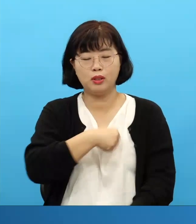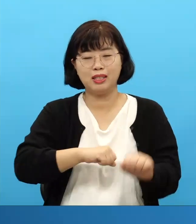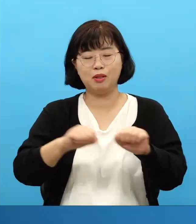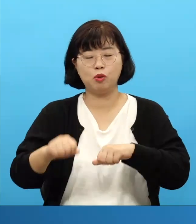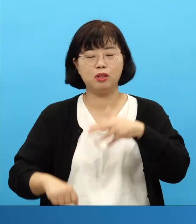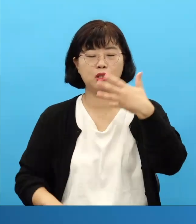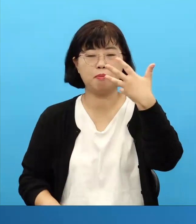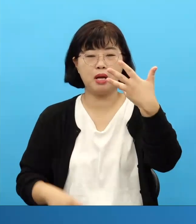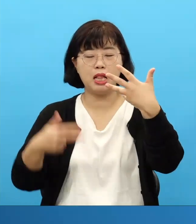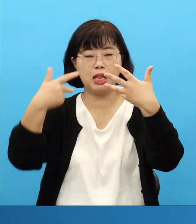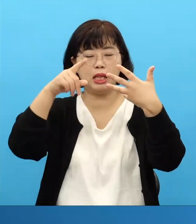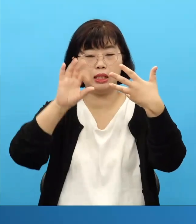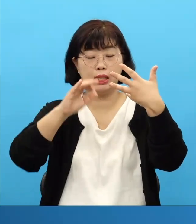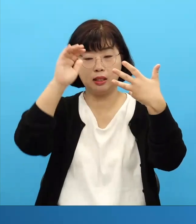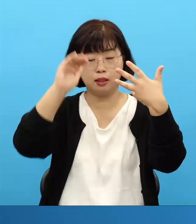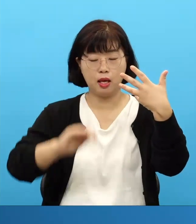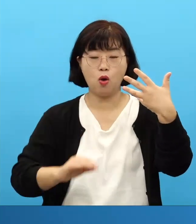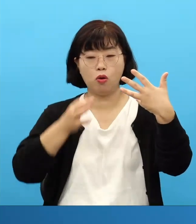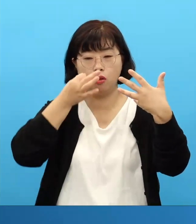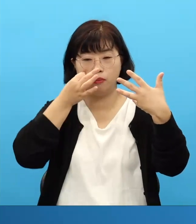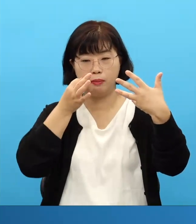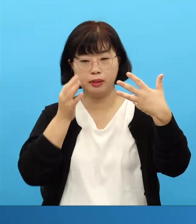드디어